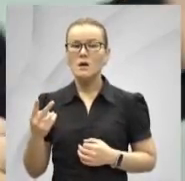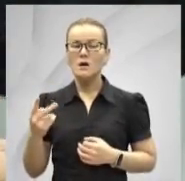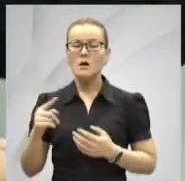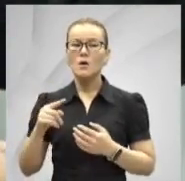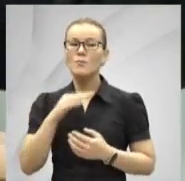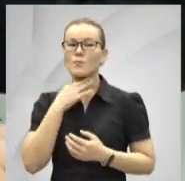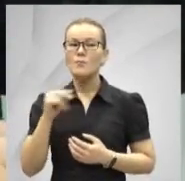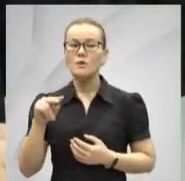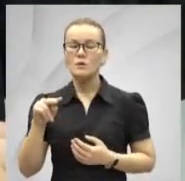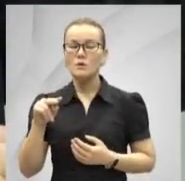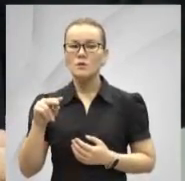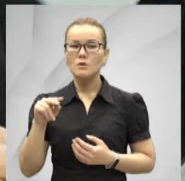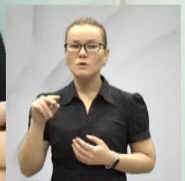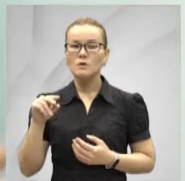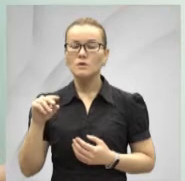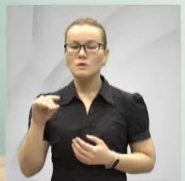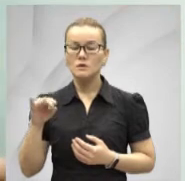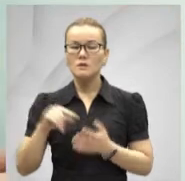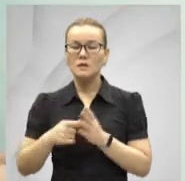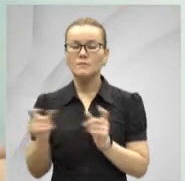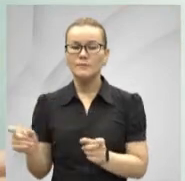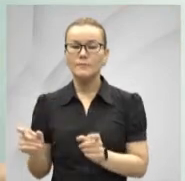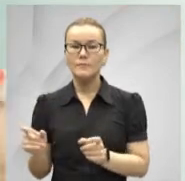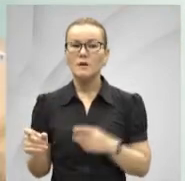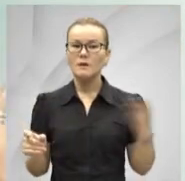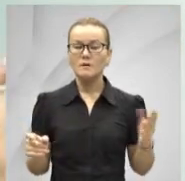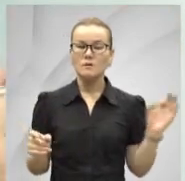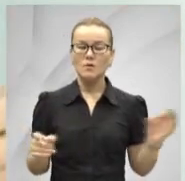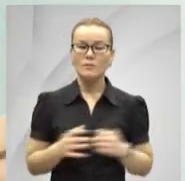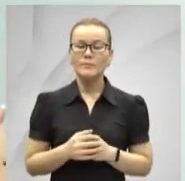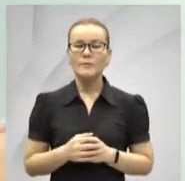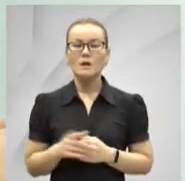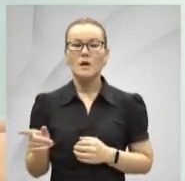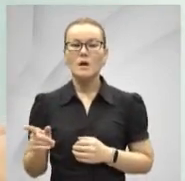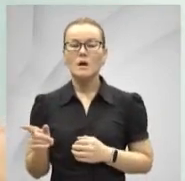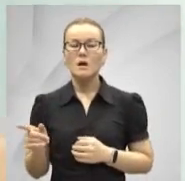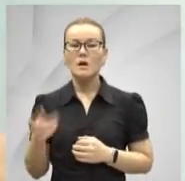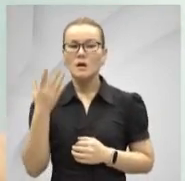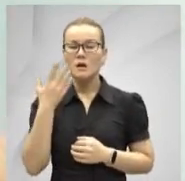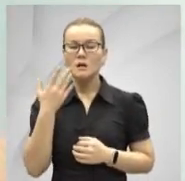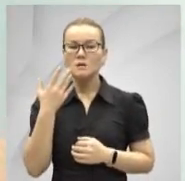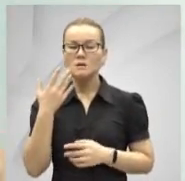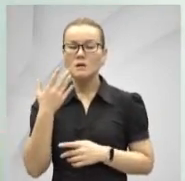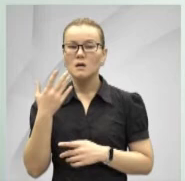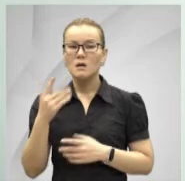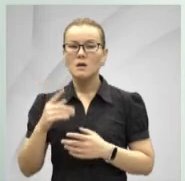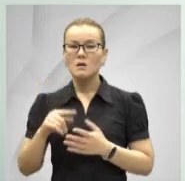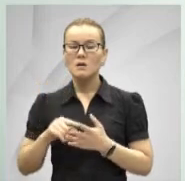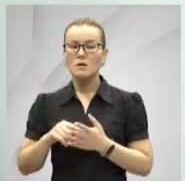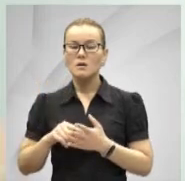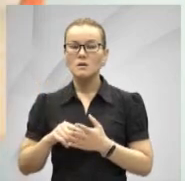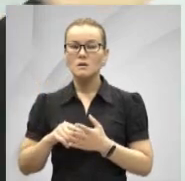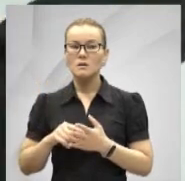в правой части 0. Произведение равно 0 тогда, когда хотя бы один из множителей равен